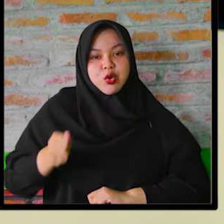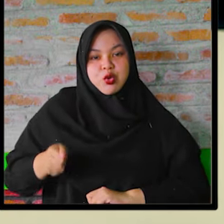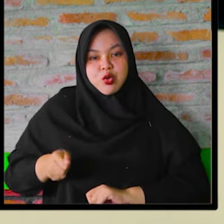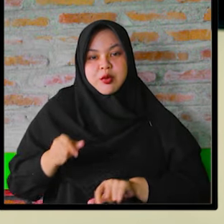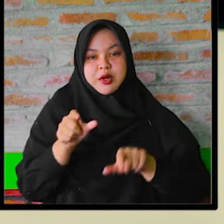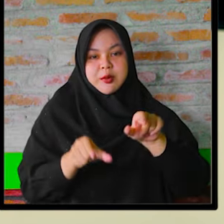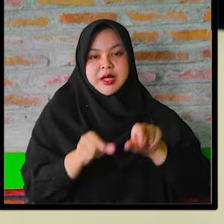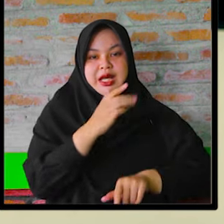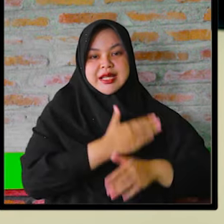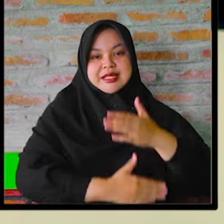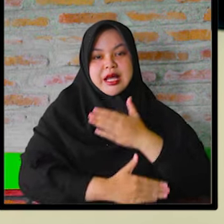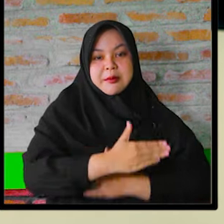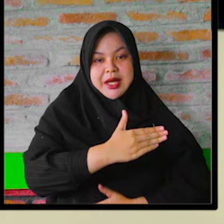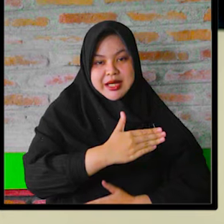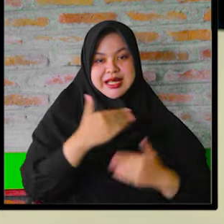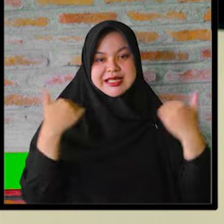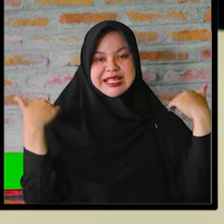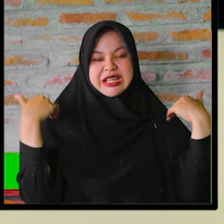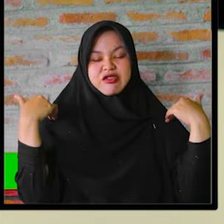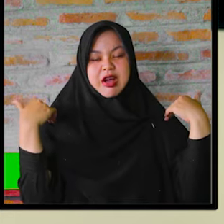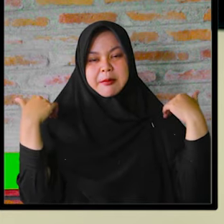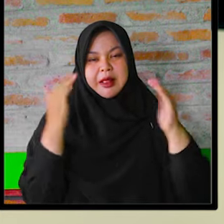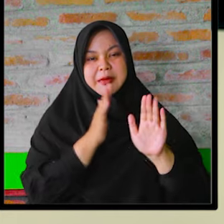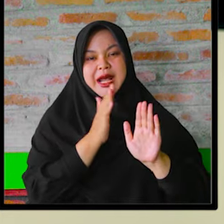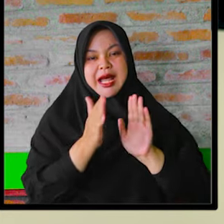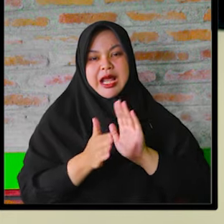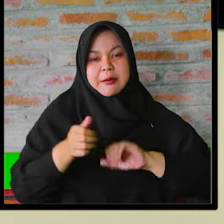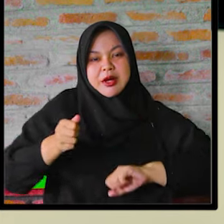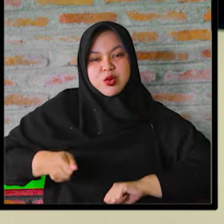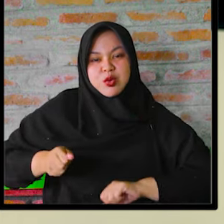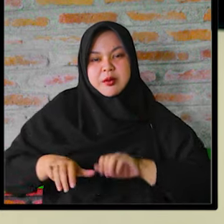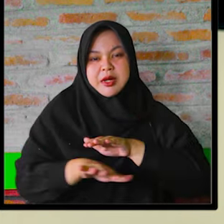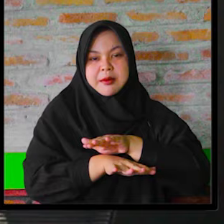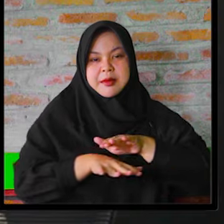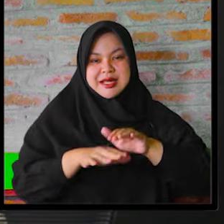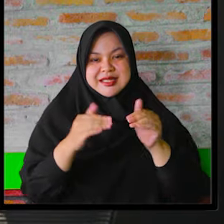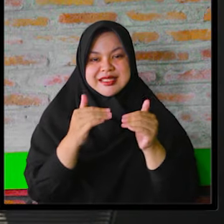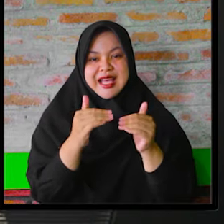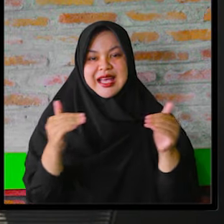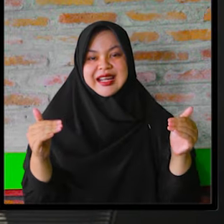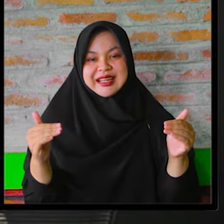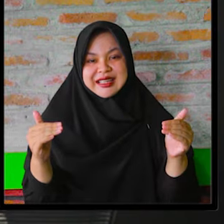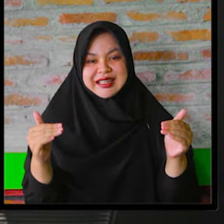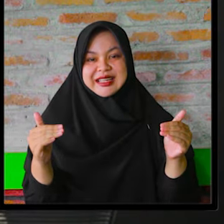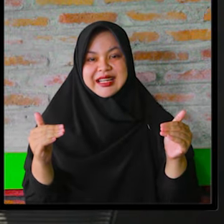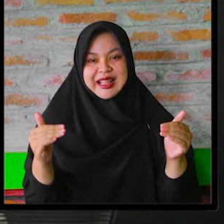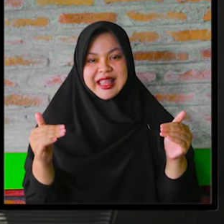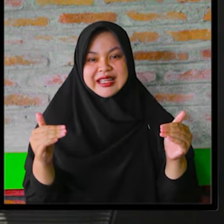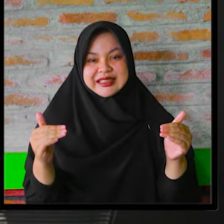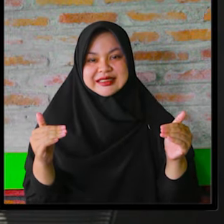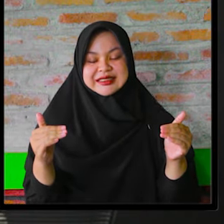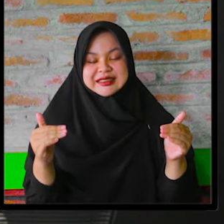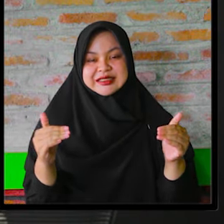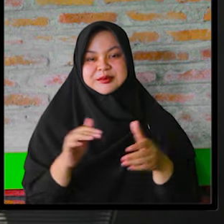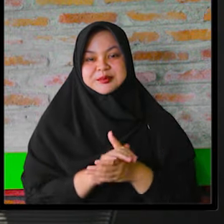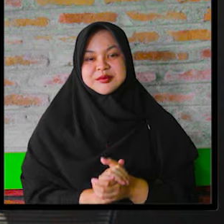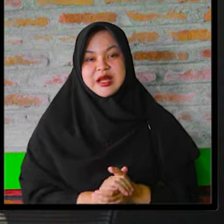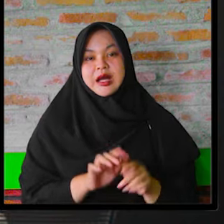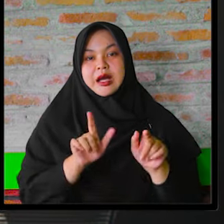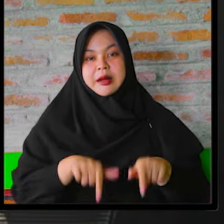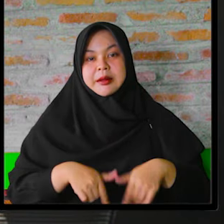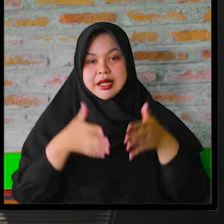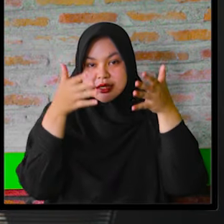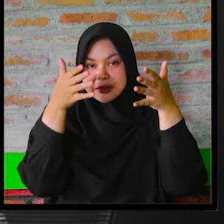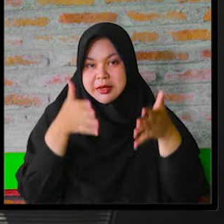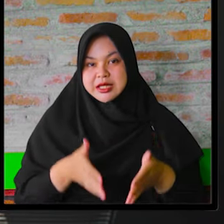disabilitas atau diabel berhadapan dengan hukum berbasis keadilan transendental wah berarti ini ee spesifik begitu ya